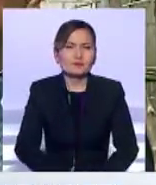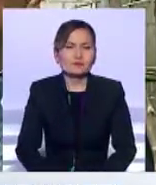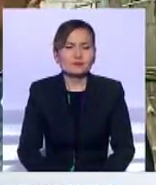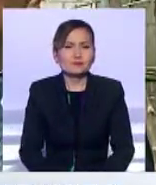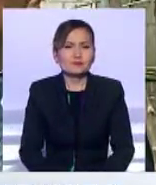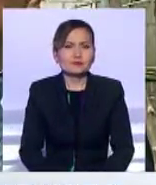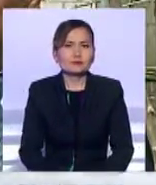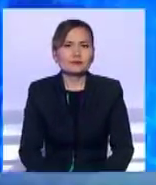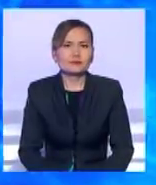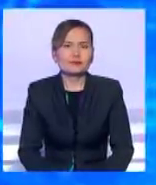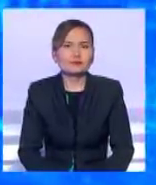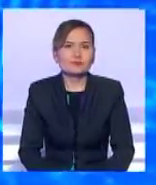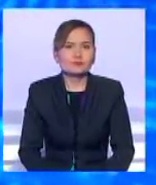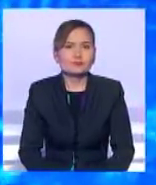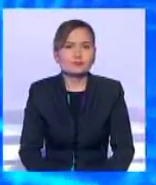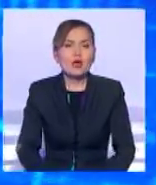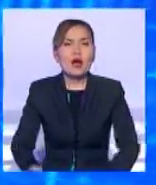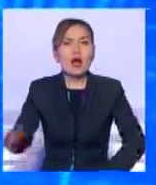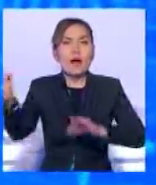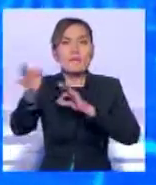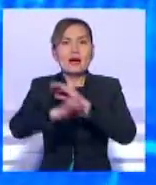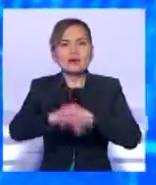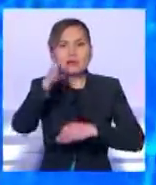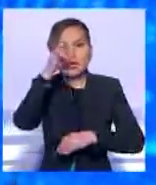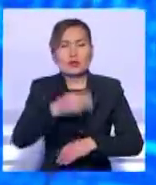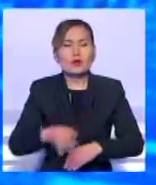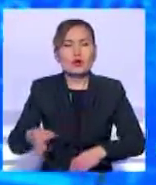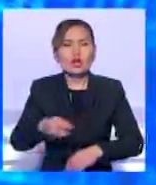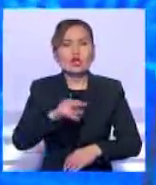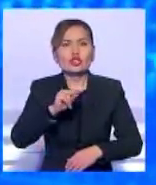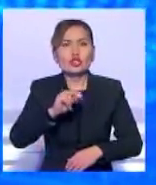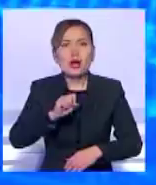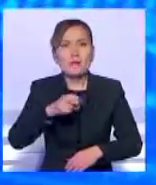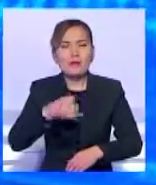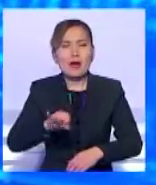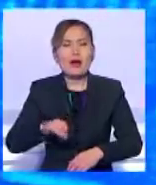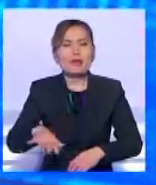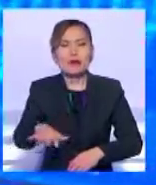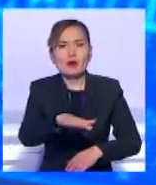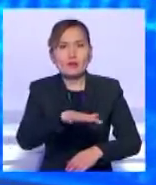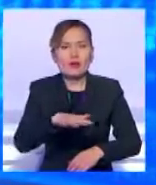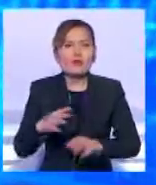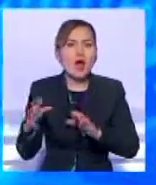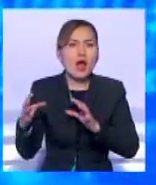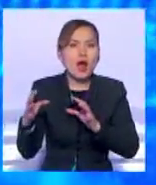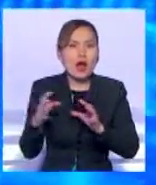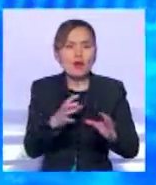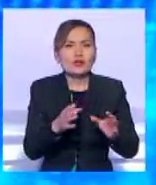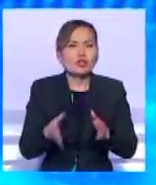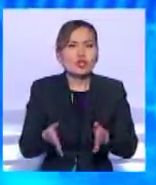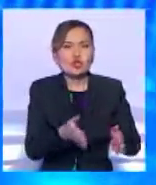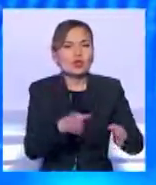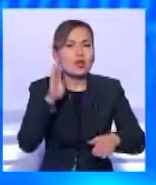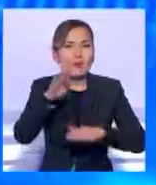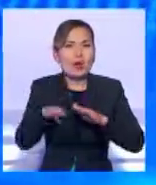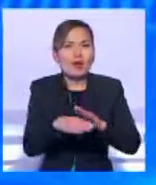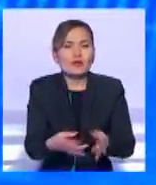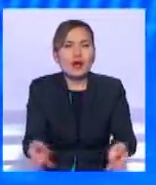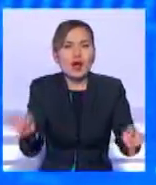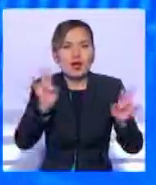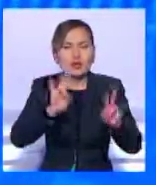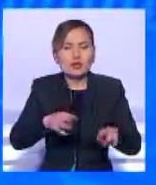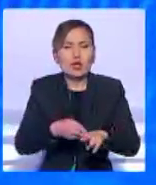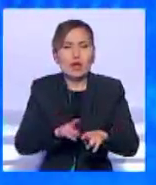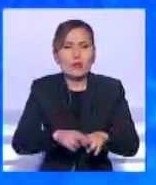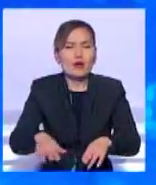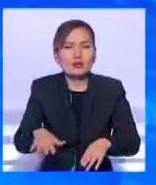бар. Ал батыс Қазақстан облысының Чапай, Жаңақала, Сайхын бағытындағы автокөлік жолдарын су басып қалып, салдарынан Бөкей